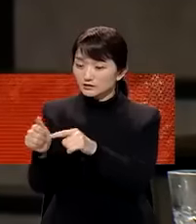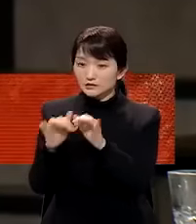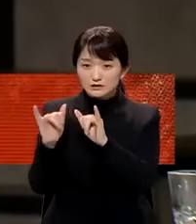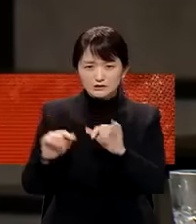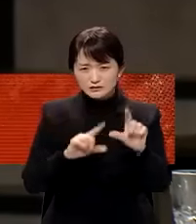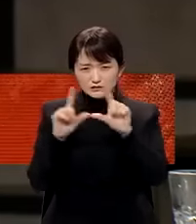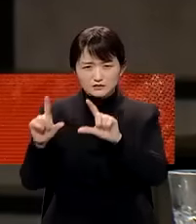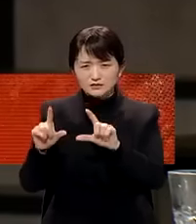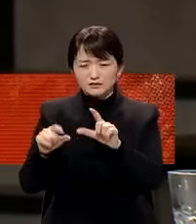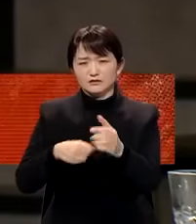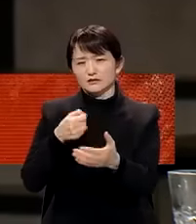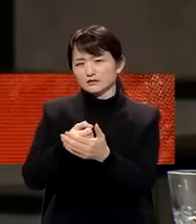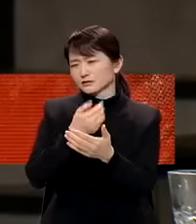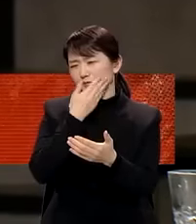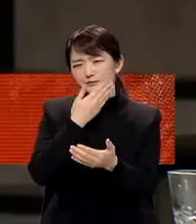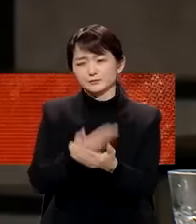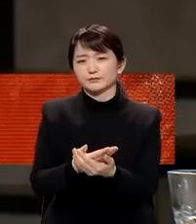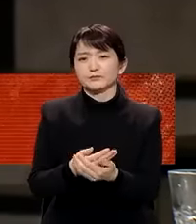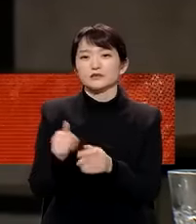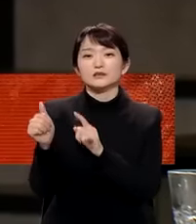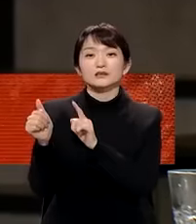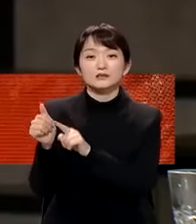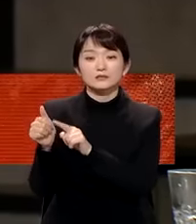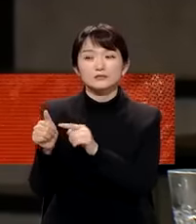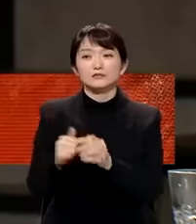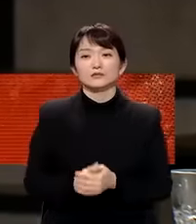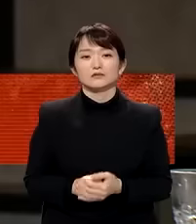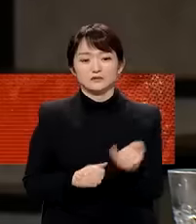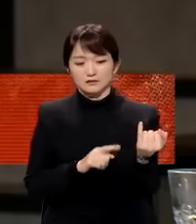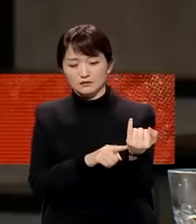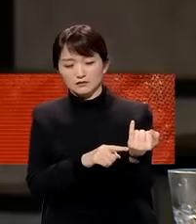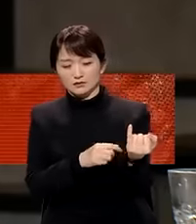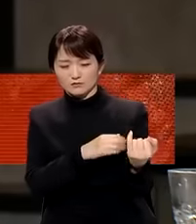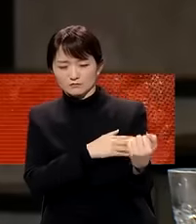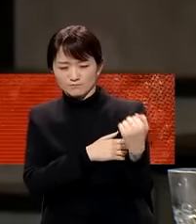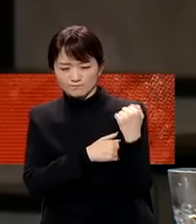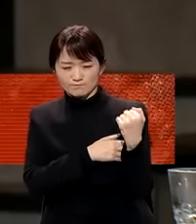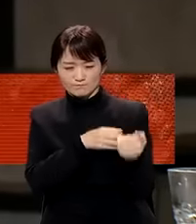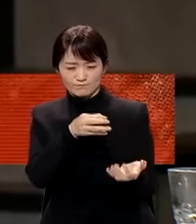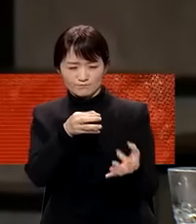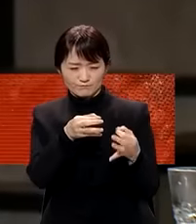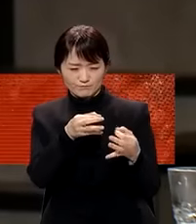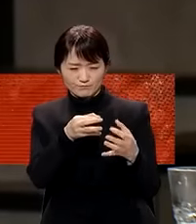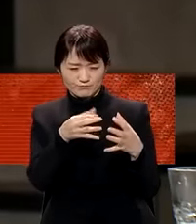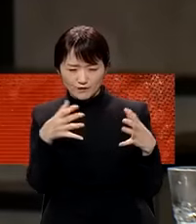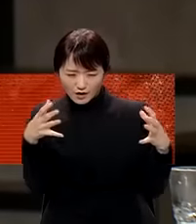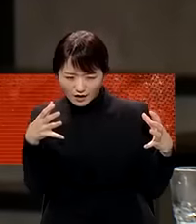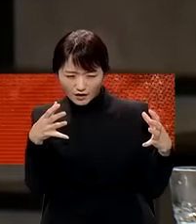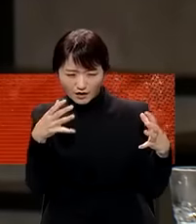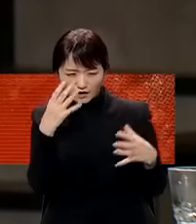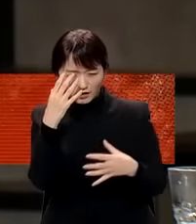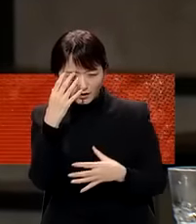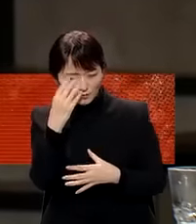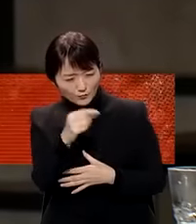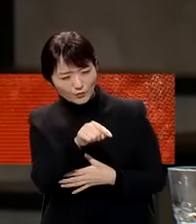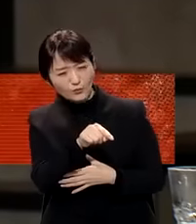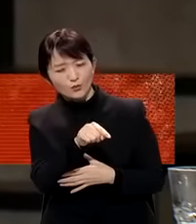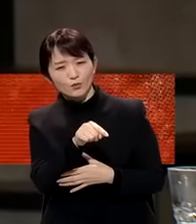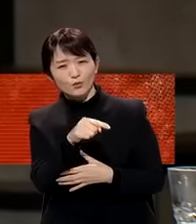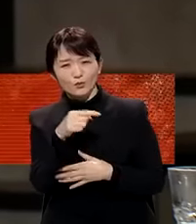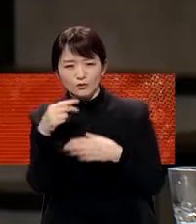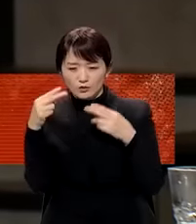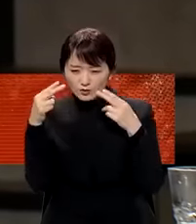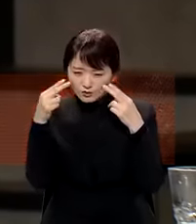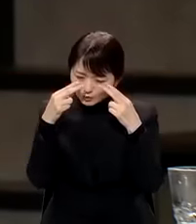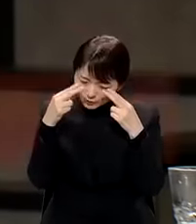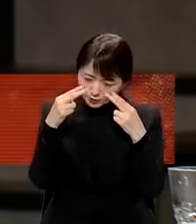어떤 결정입니다 그런데 아마이 남성 같은 경우는 그 상대 능력이라든지 재력이라는 이런 것에 어떻게 보면 눈에 뭐가 쉬어 가지고